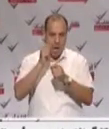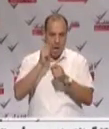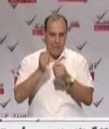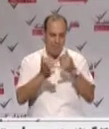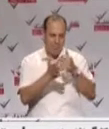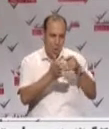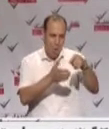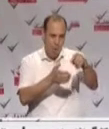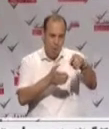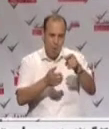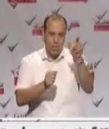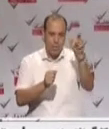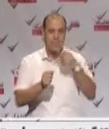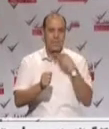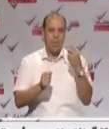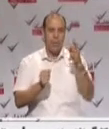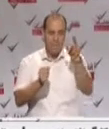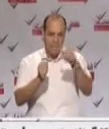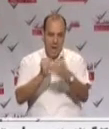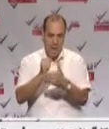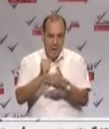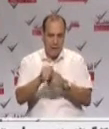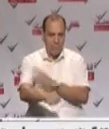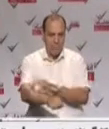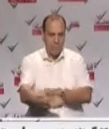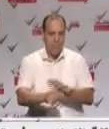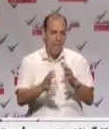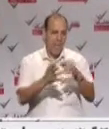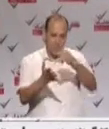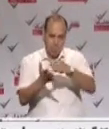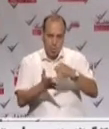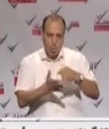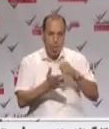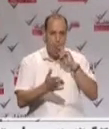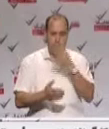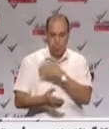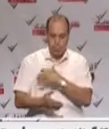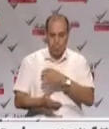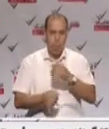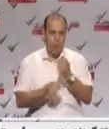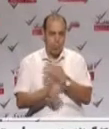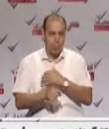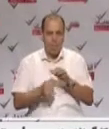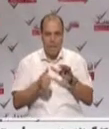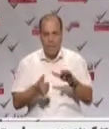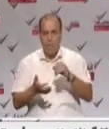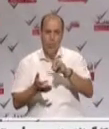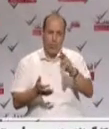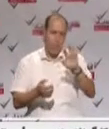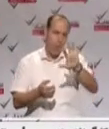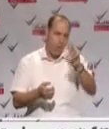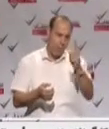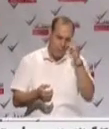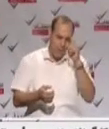الأندلس، وصوت الفلاح في سيدي ثابت، وصوت العامل في حي التضامن، وصوت رجل الأعمال والمستثمر في أريانا وحي النصر،